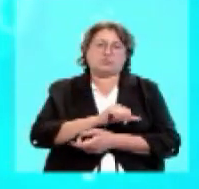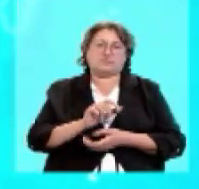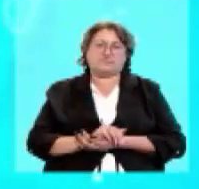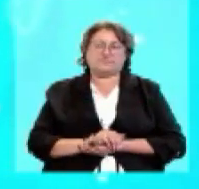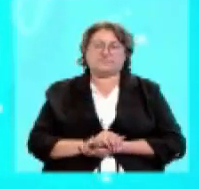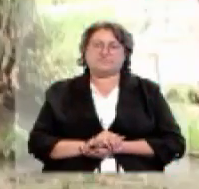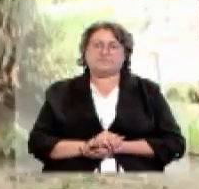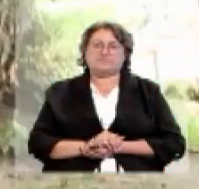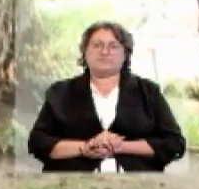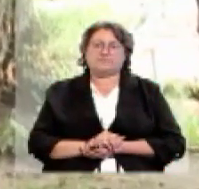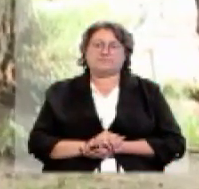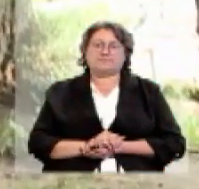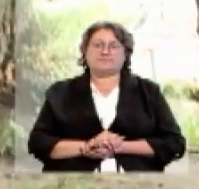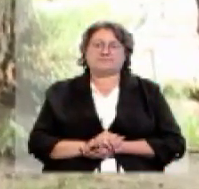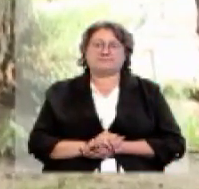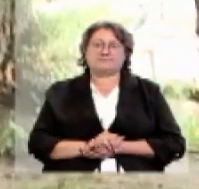отыр.